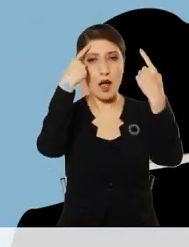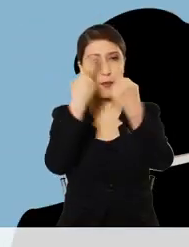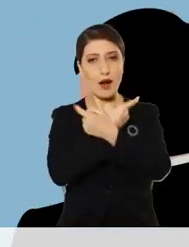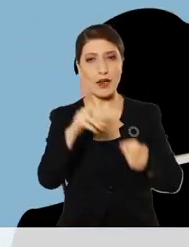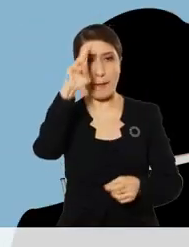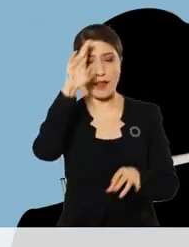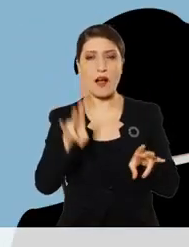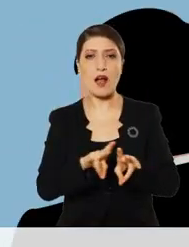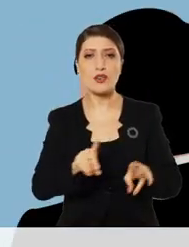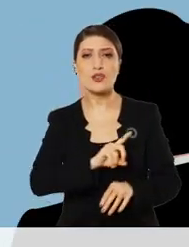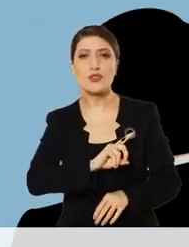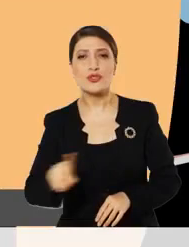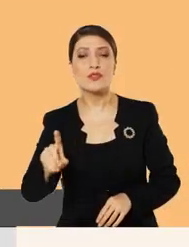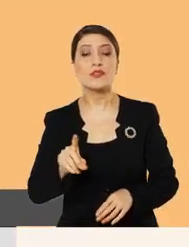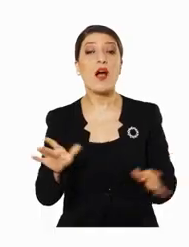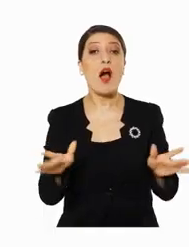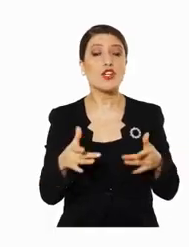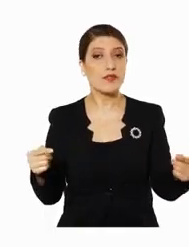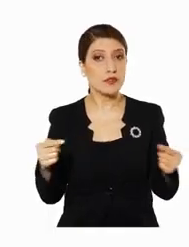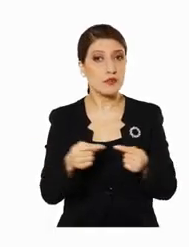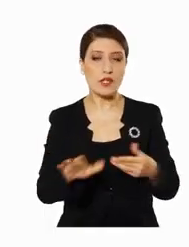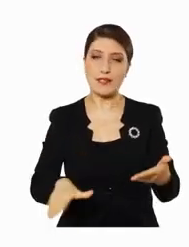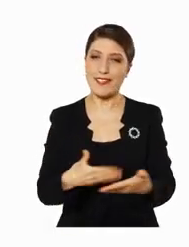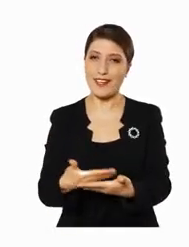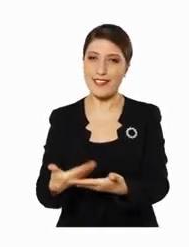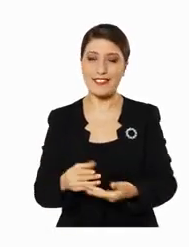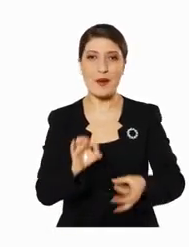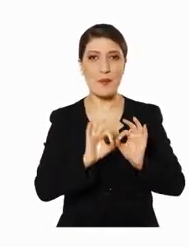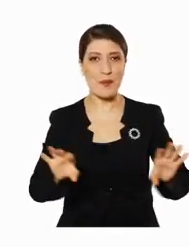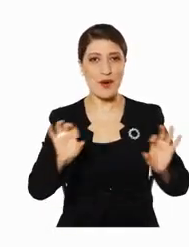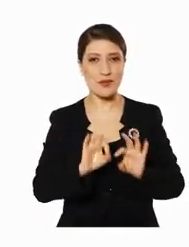կողմից ներկայացված հաշվետ կությունները, ներկայացնել մեկնաբանություններ